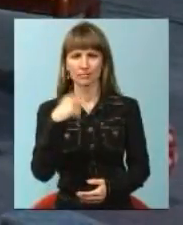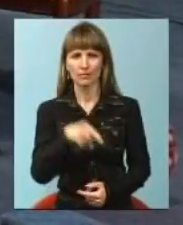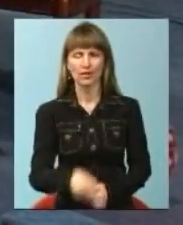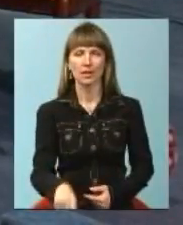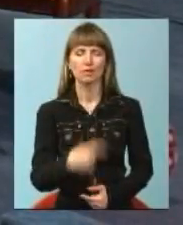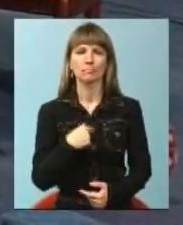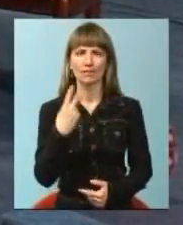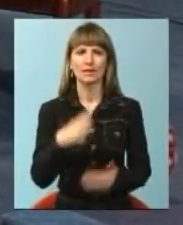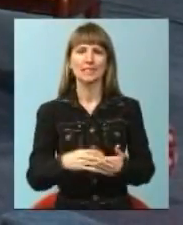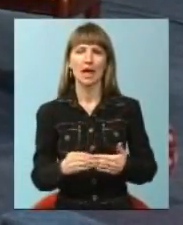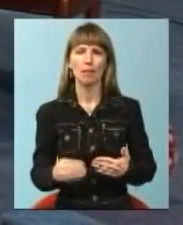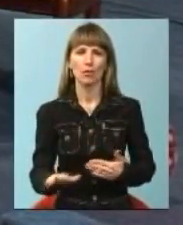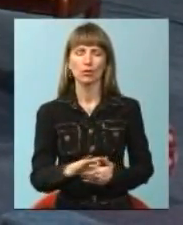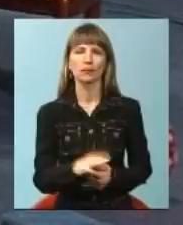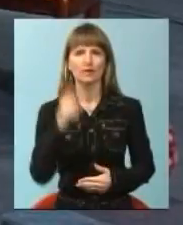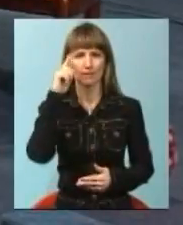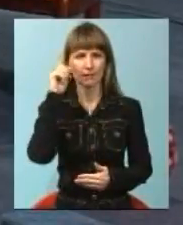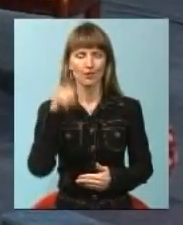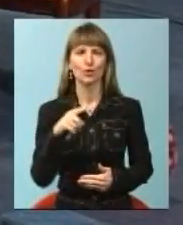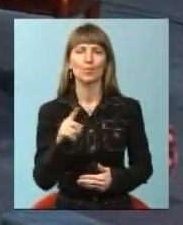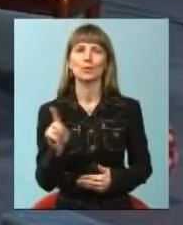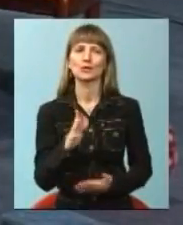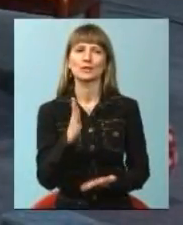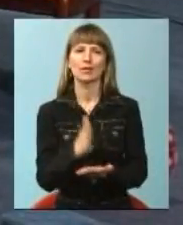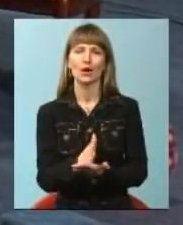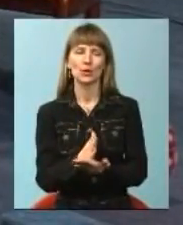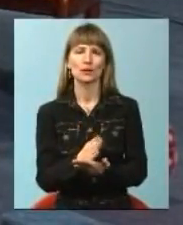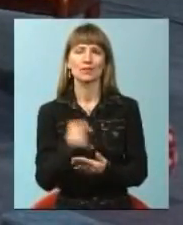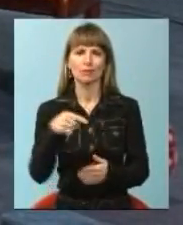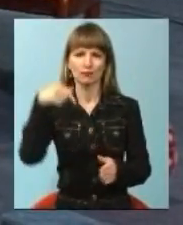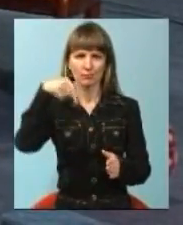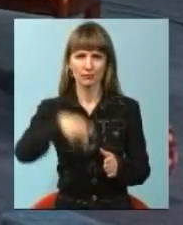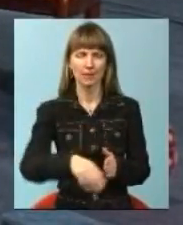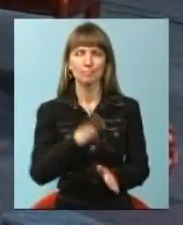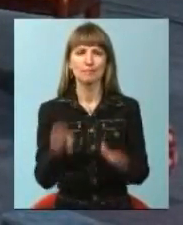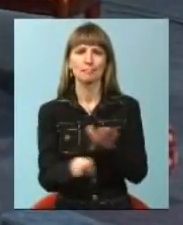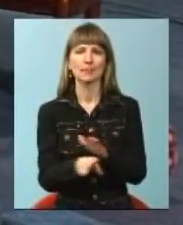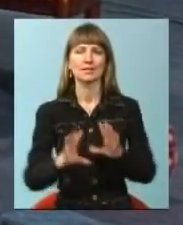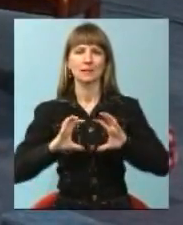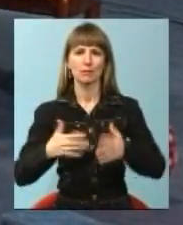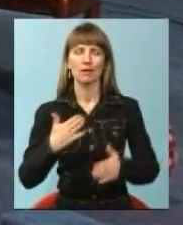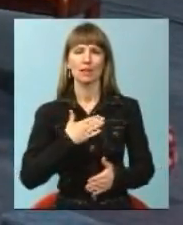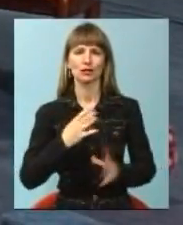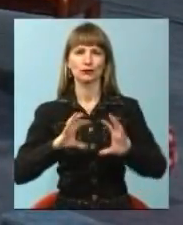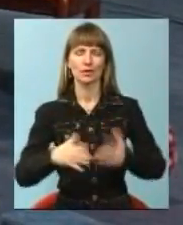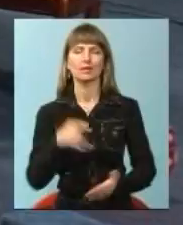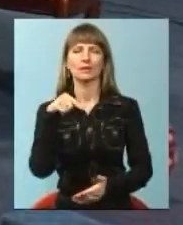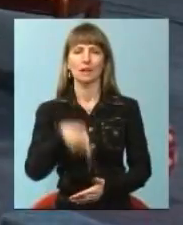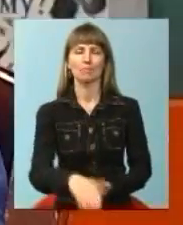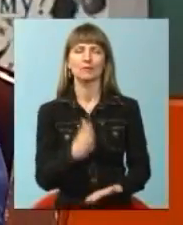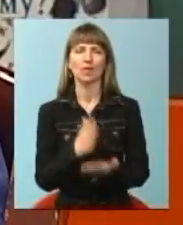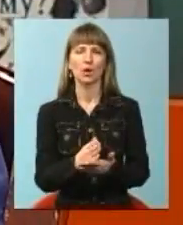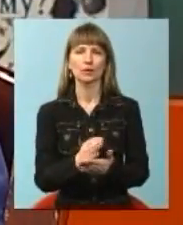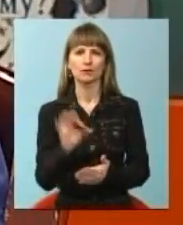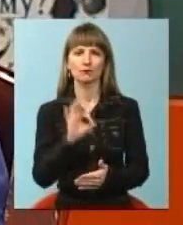бачимо що? Ми бачимо землю. А чи відомо тобі взагалі, що знаходиться десь там, глибоко-глибоко під землею у нашій планеті? Знаходиться